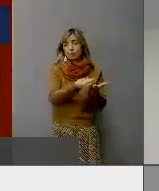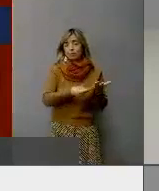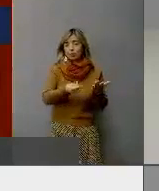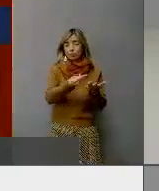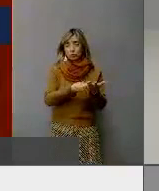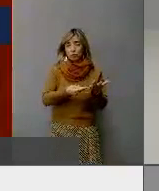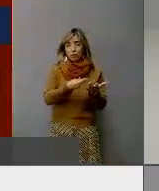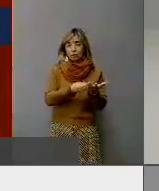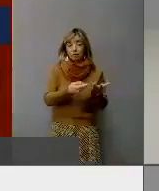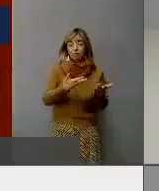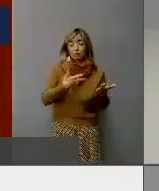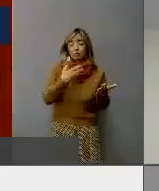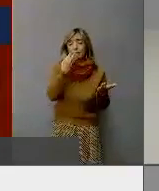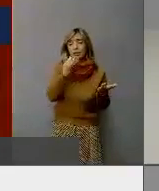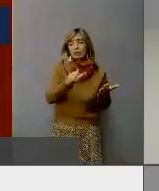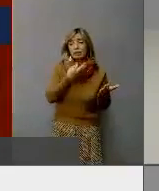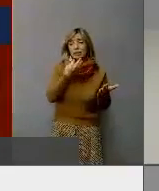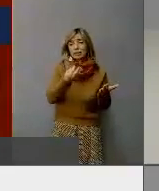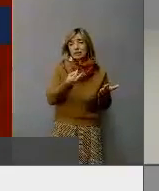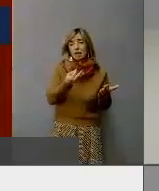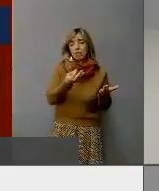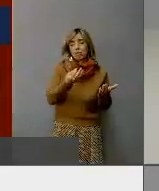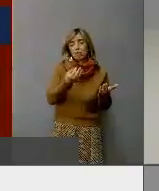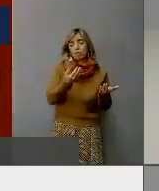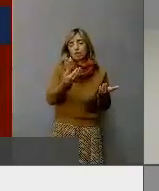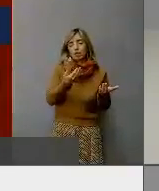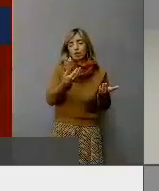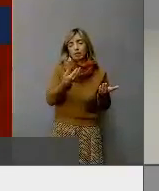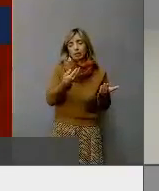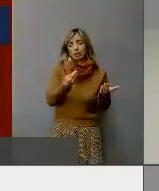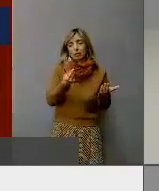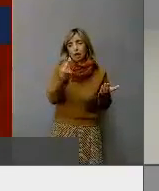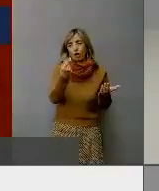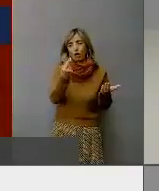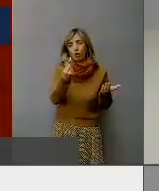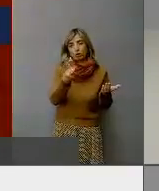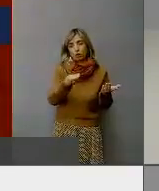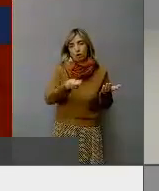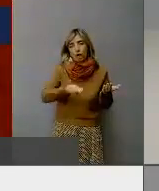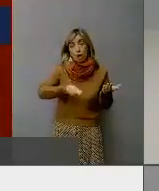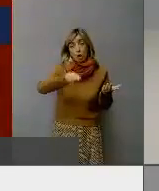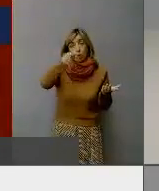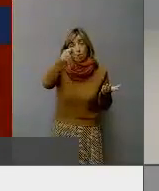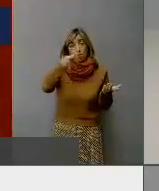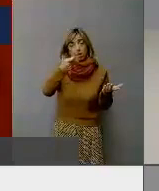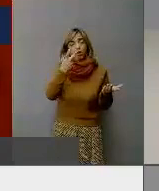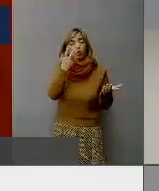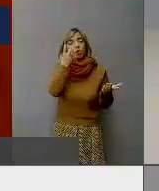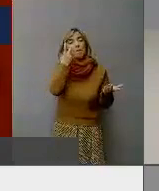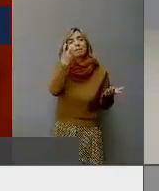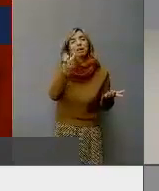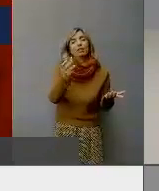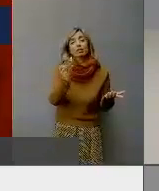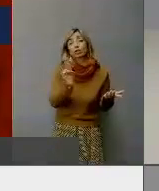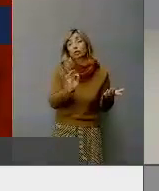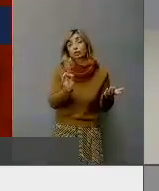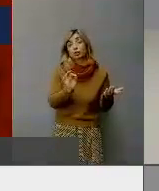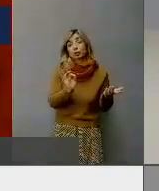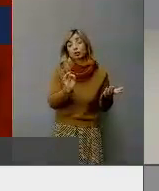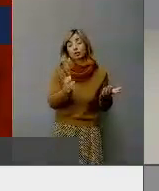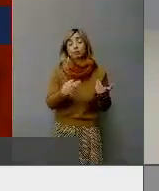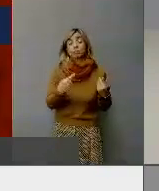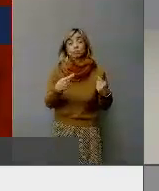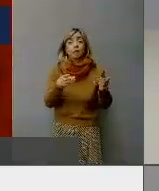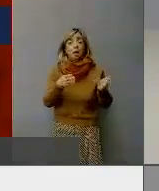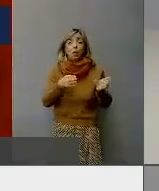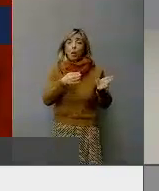delle hanno sempre delle varianti hanno sempre anche dei costi che non sono che non sono previsti e quindi la